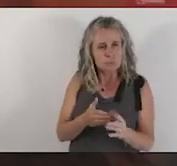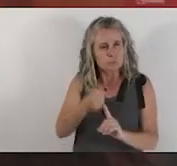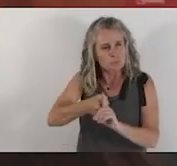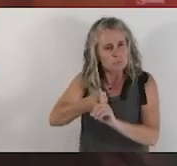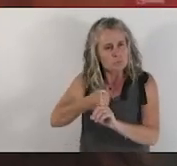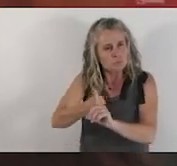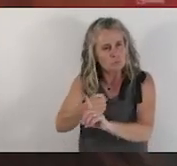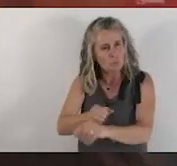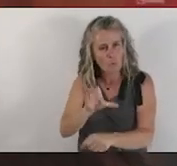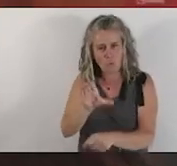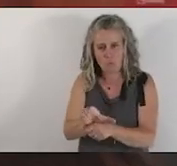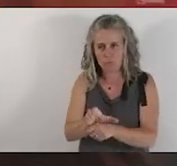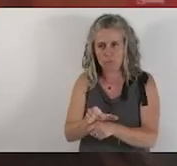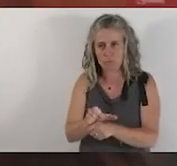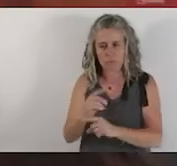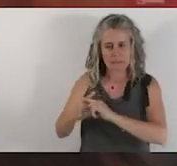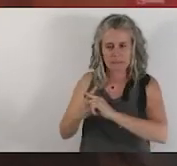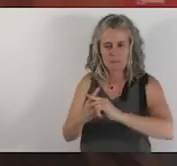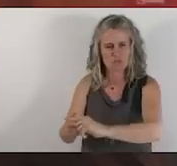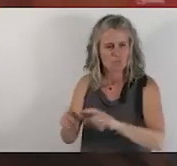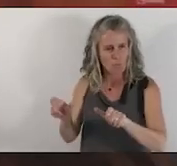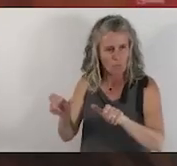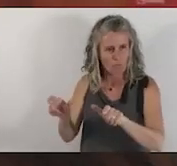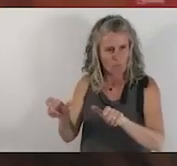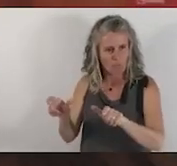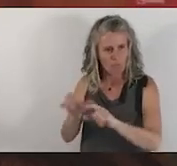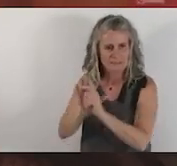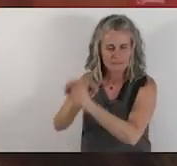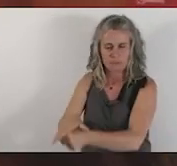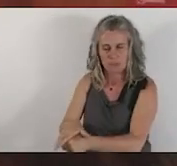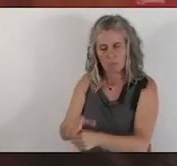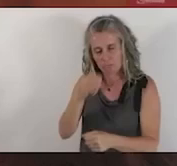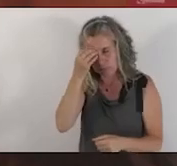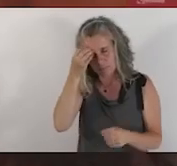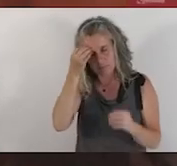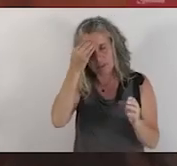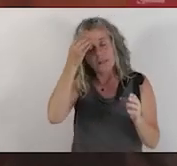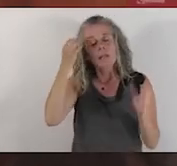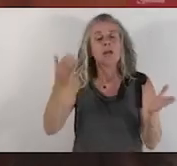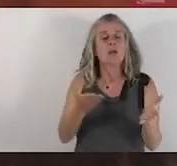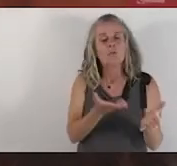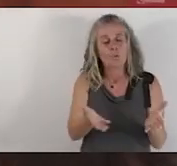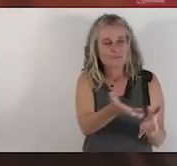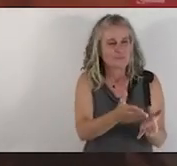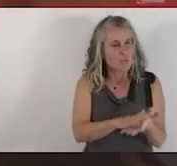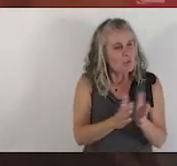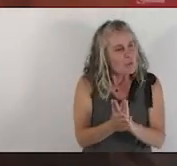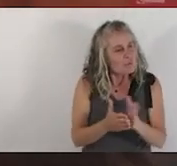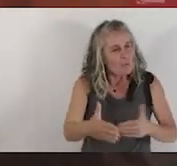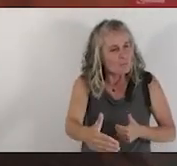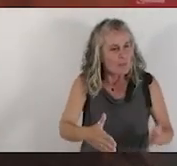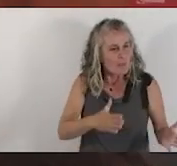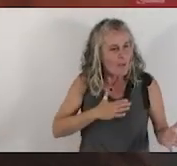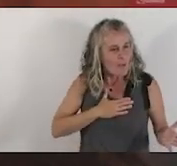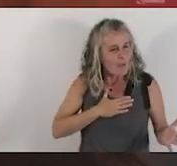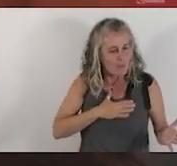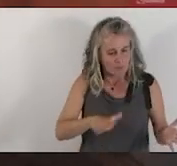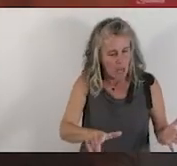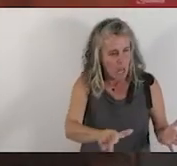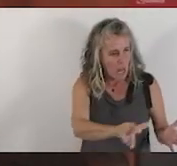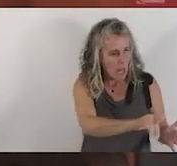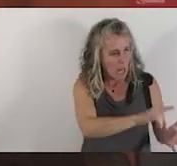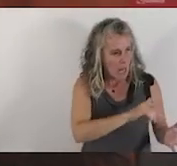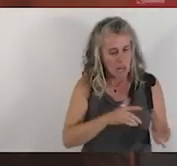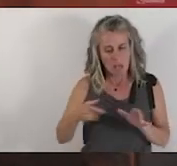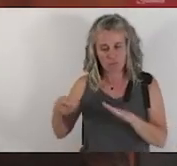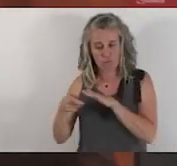de subvention d'une deuxième répartition concernant des associations sur notre secteur notamment. Je vous les détaillerai.